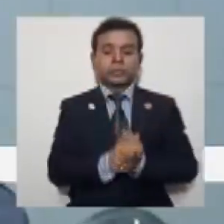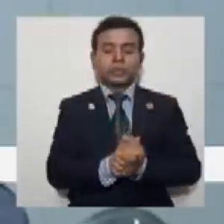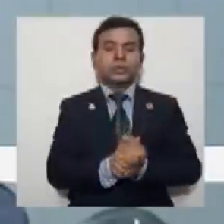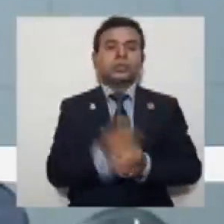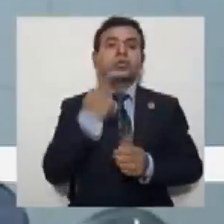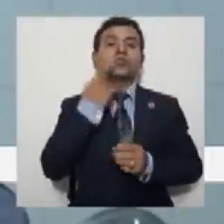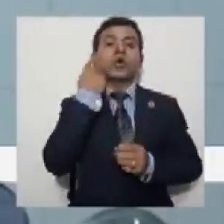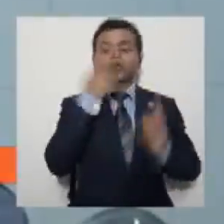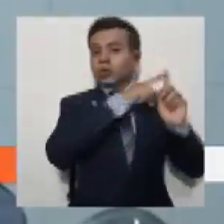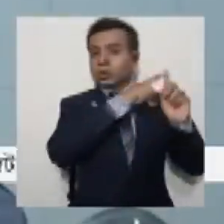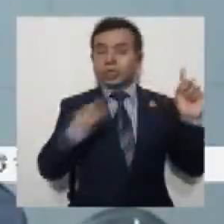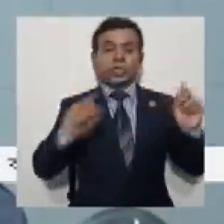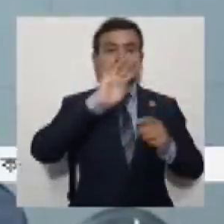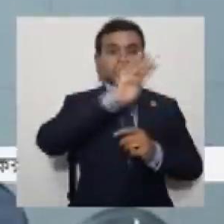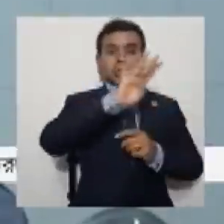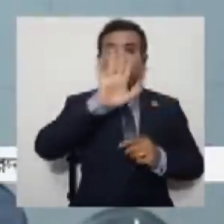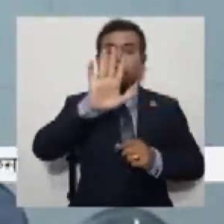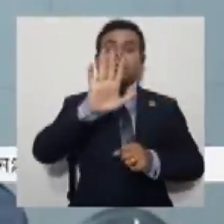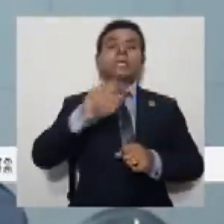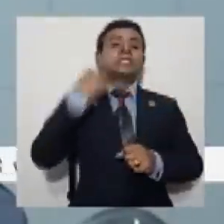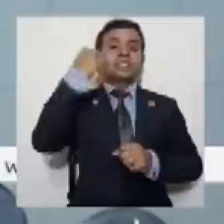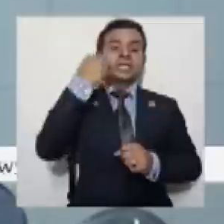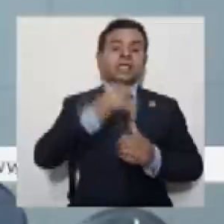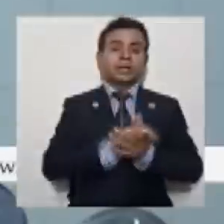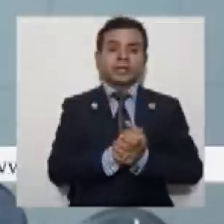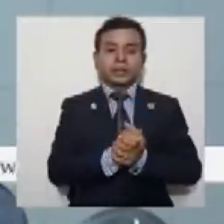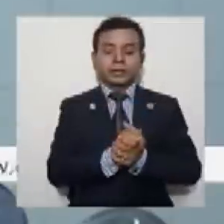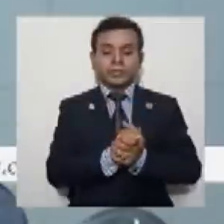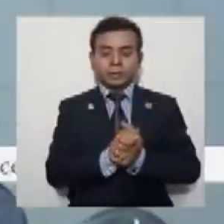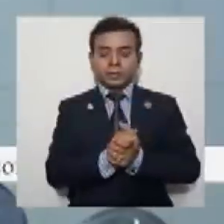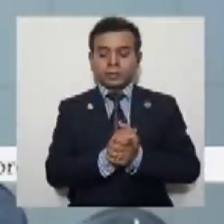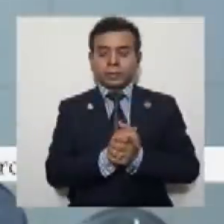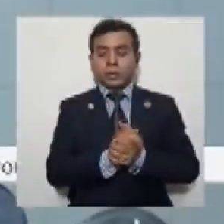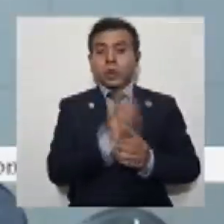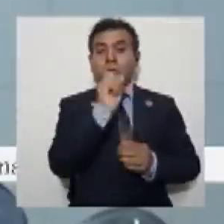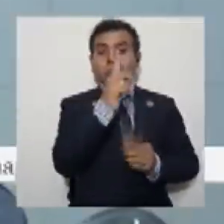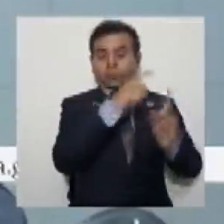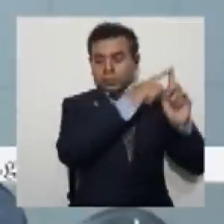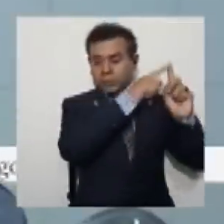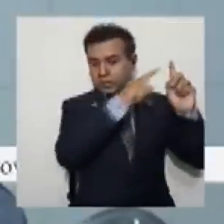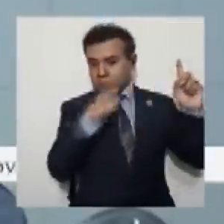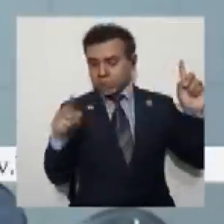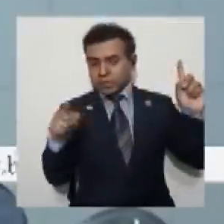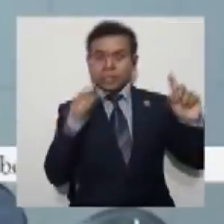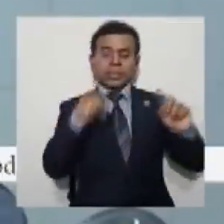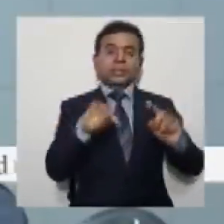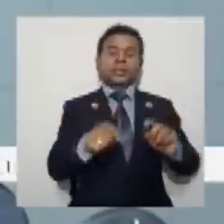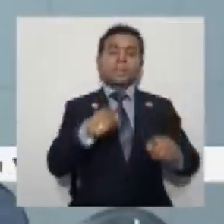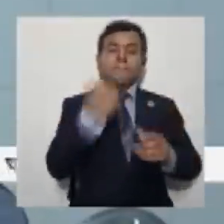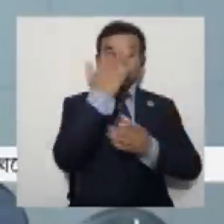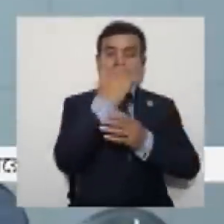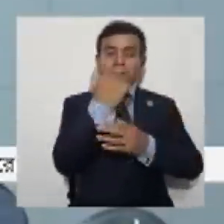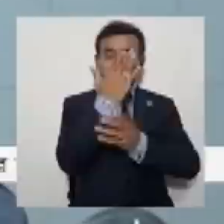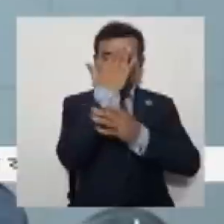যে প্রথম থেকে 45 দিনে যে আক্রান্ত হয়েছিল বিভিন্ন দেশে, সেই চিত্রটি আমরা তুলে